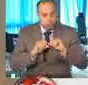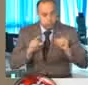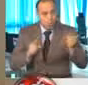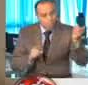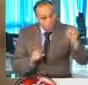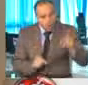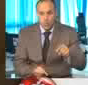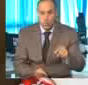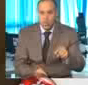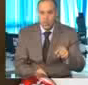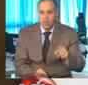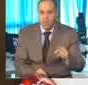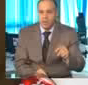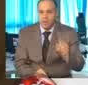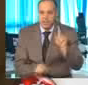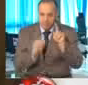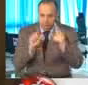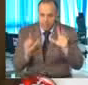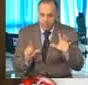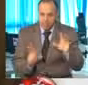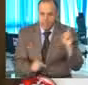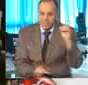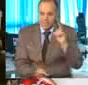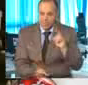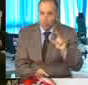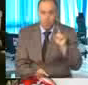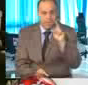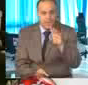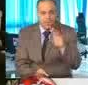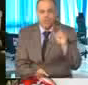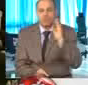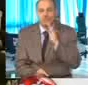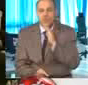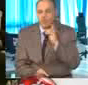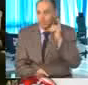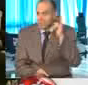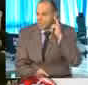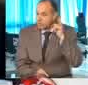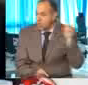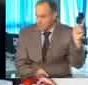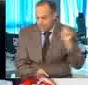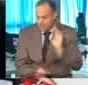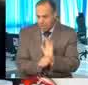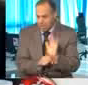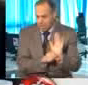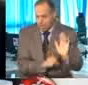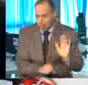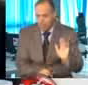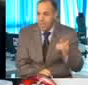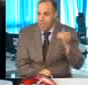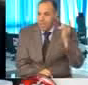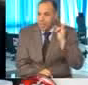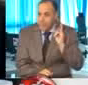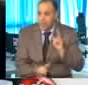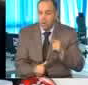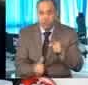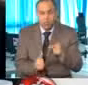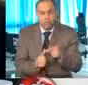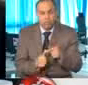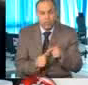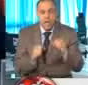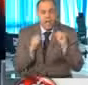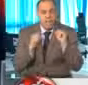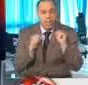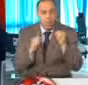أخرى يومي 17 ديسمبر و14 جانفي للسنة القادمة، وهما تاريخان يرمزان لاندلاع